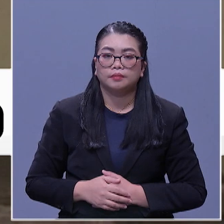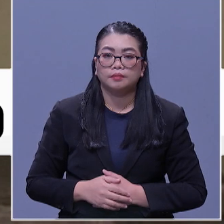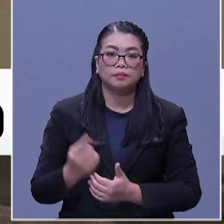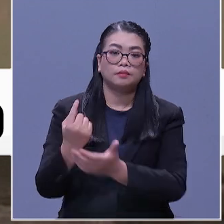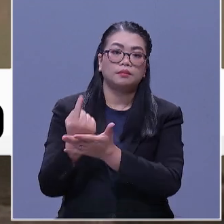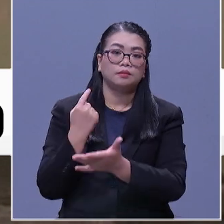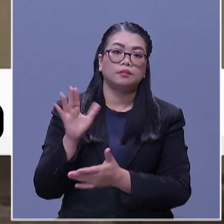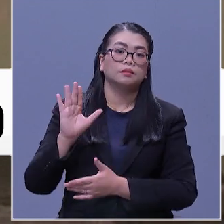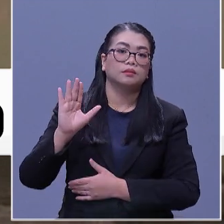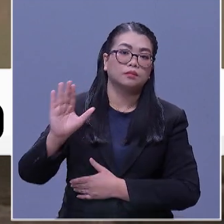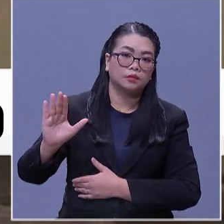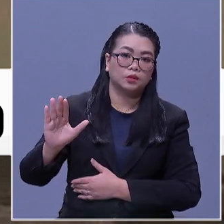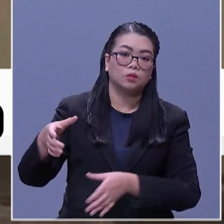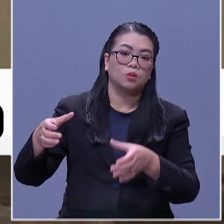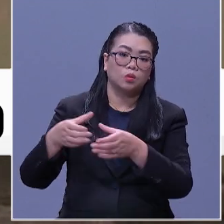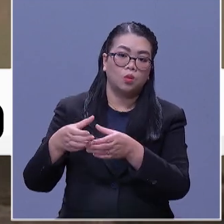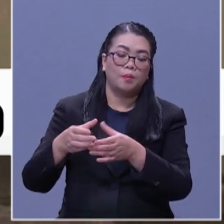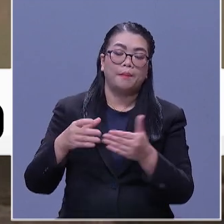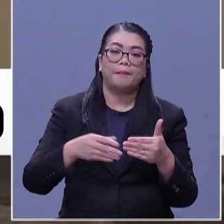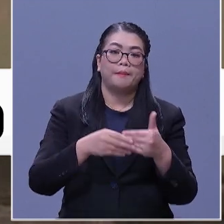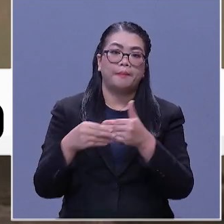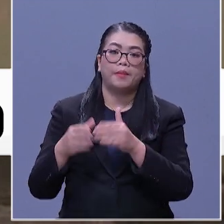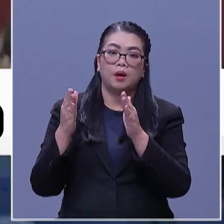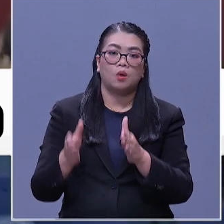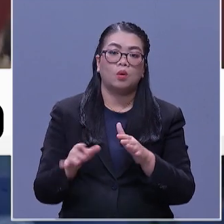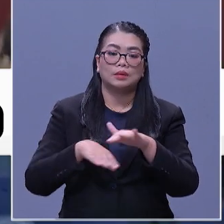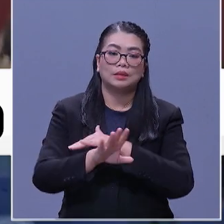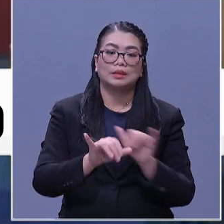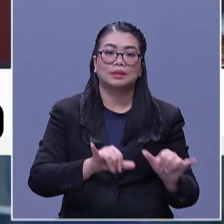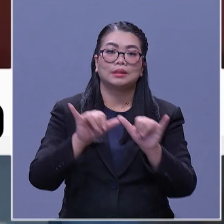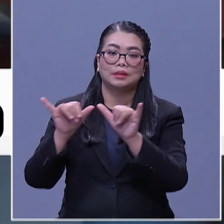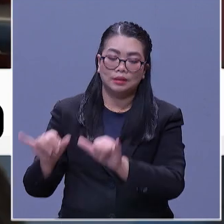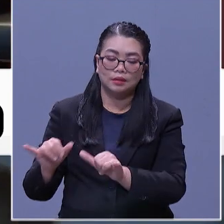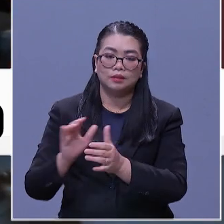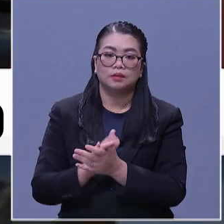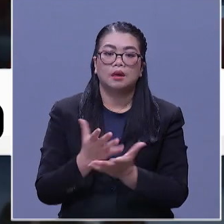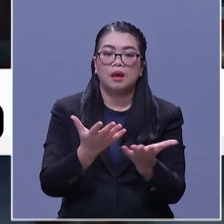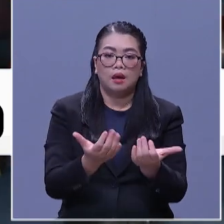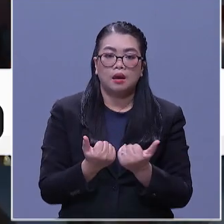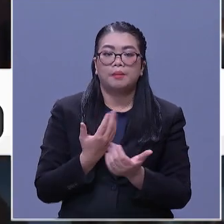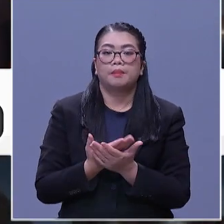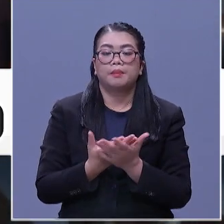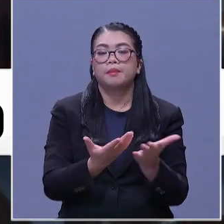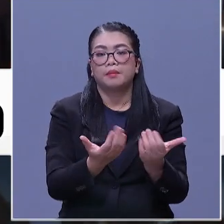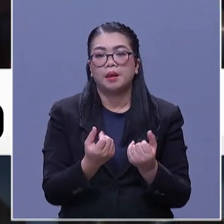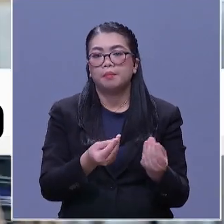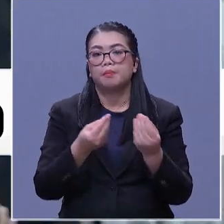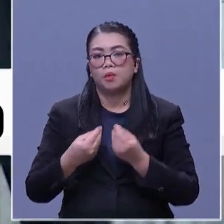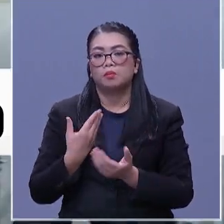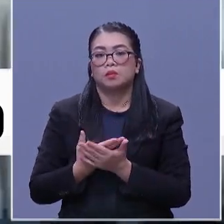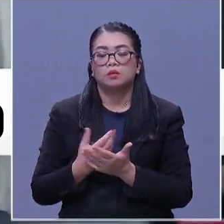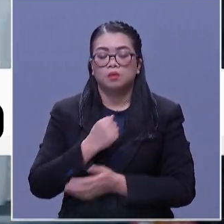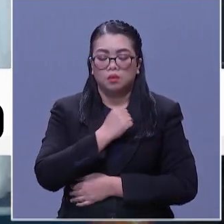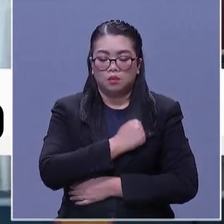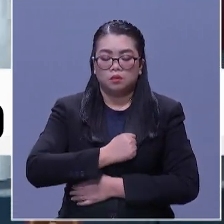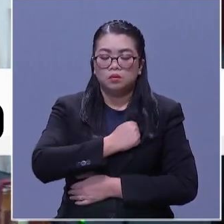ผู้แทนข้าหลวงใหญ่ภูิภัยแห่งศหประชาชาติประจำประเทศไทยเป็นผู้รับมอบเงินนะครับคุณปานปรีบอกว่ารู้สึกเสีย